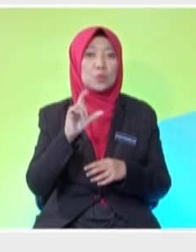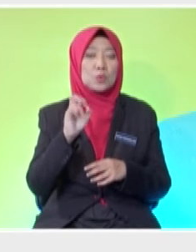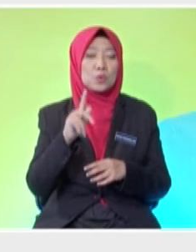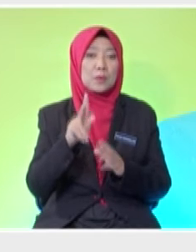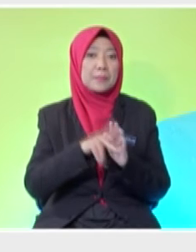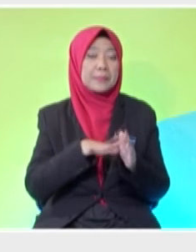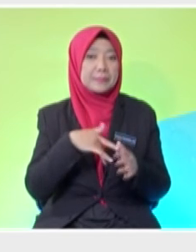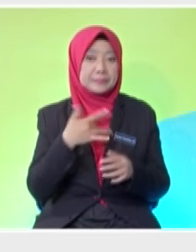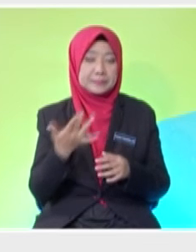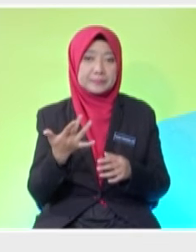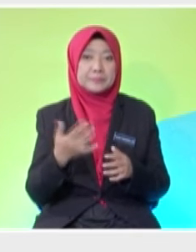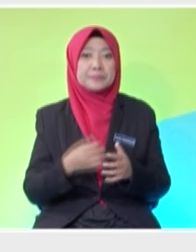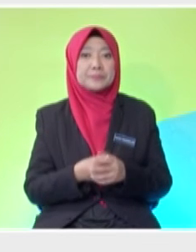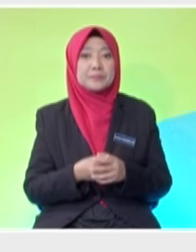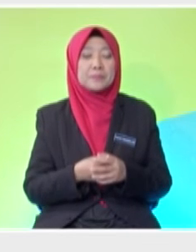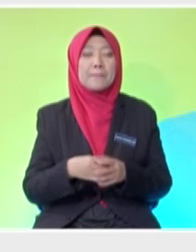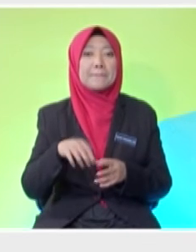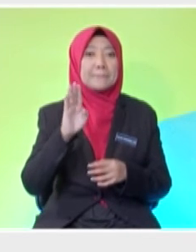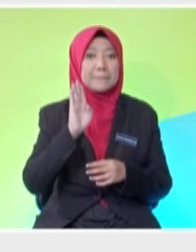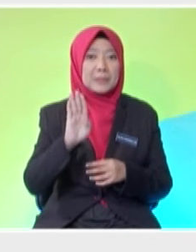Okey, betul. B.